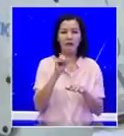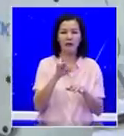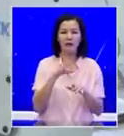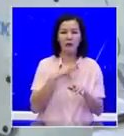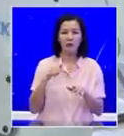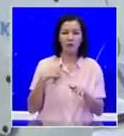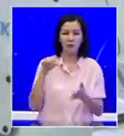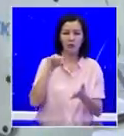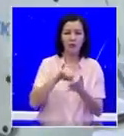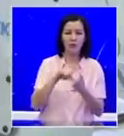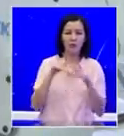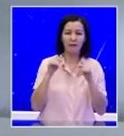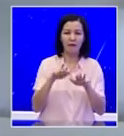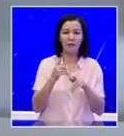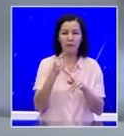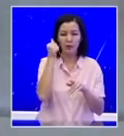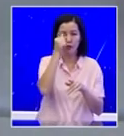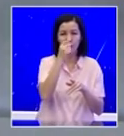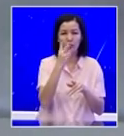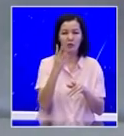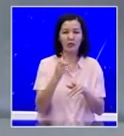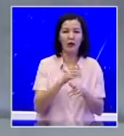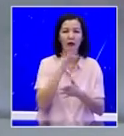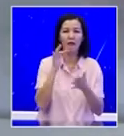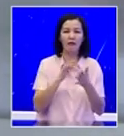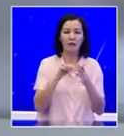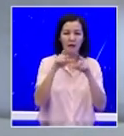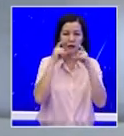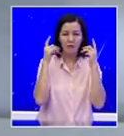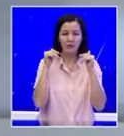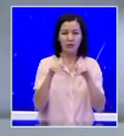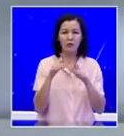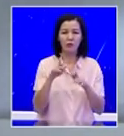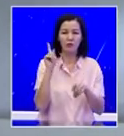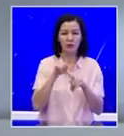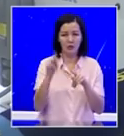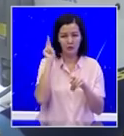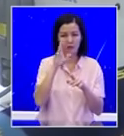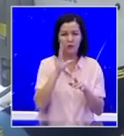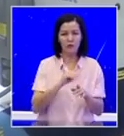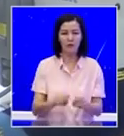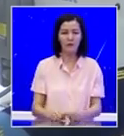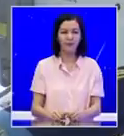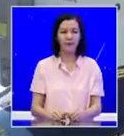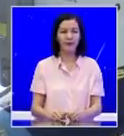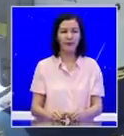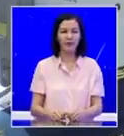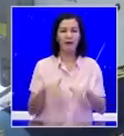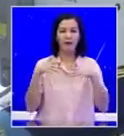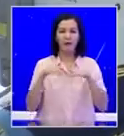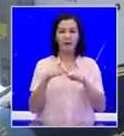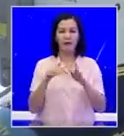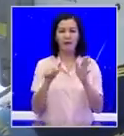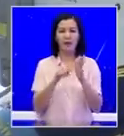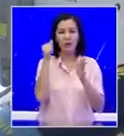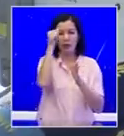қабылданыпты. Тігін тігуде бірнеше жылдық өтілі бар қала тұрғыны маска дайындауды тез меңгеріп алған. Осы кәсіппен айналысқаныма